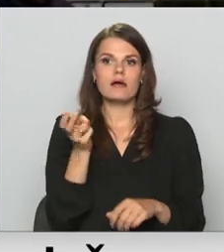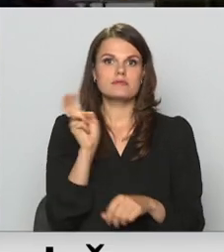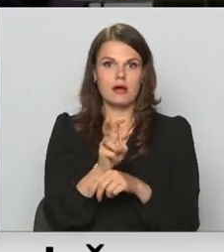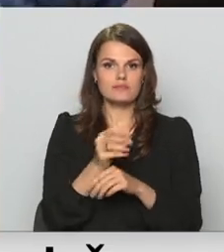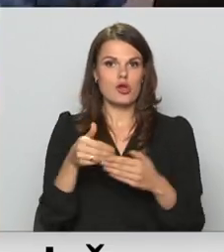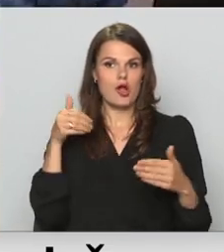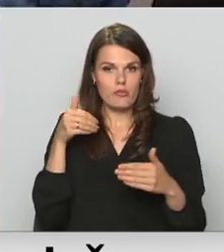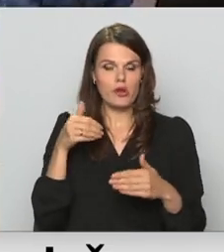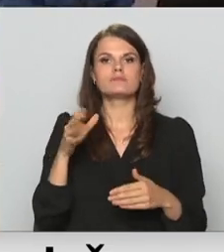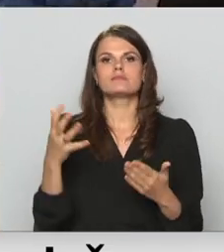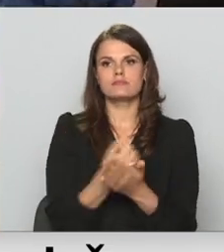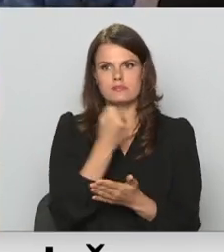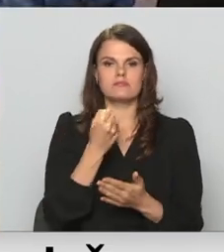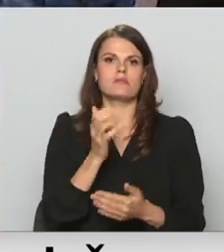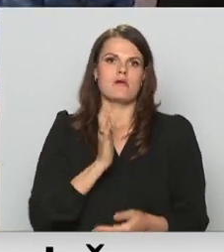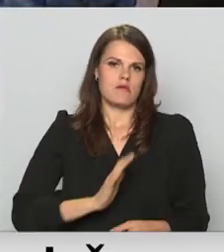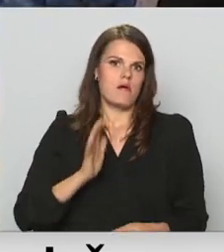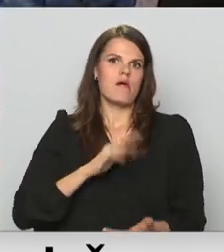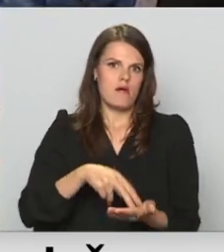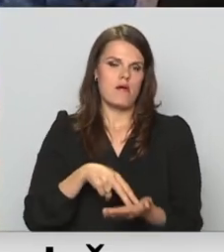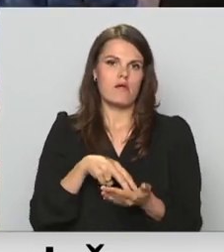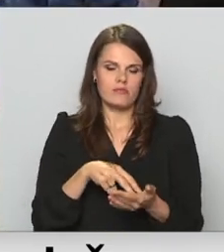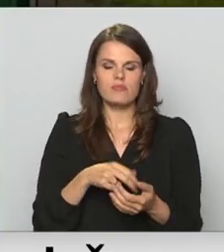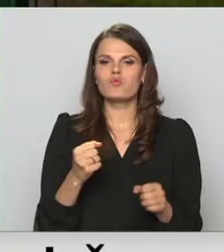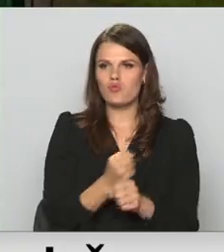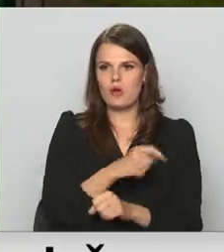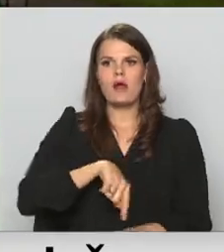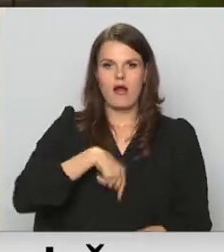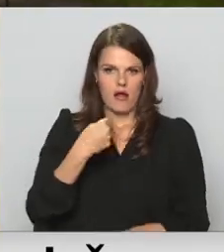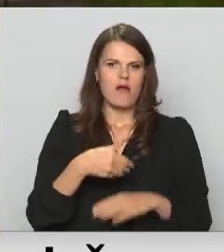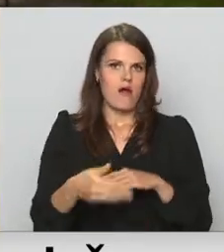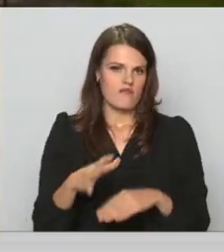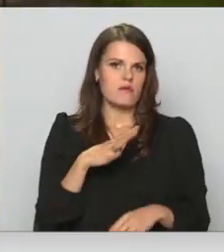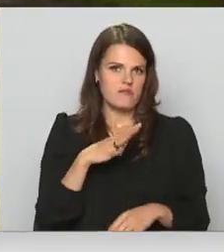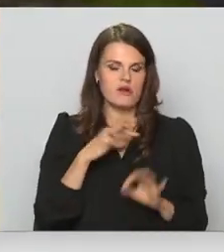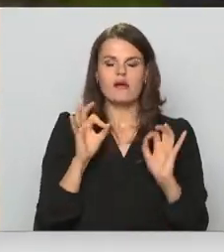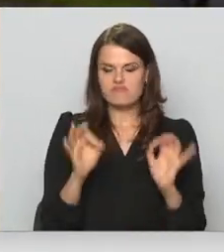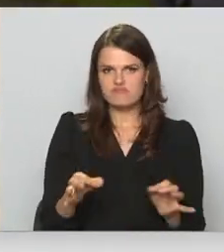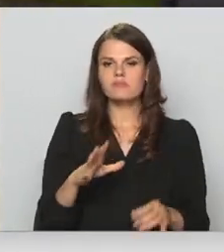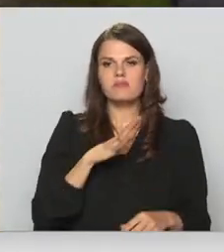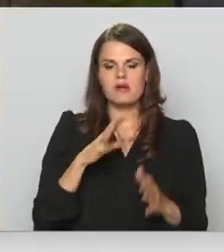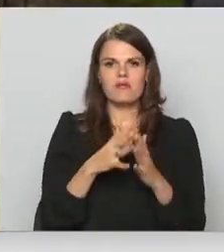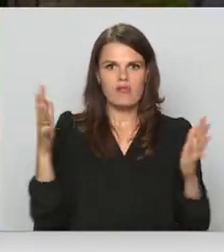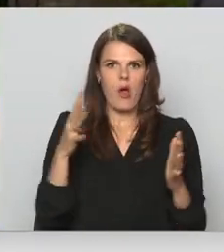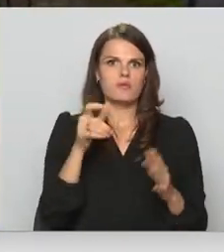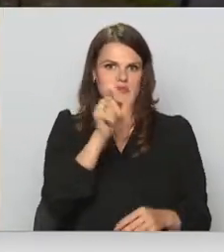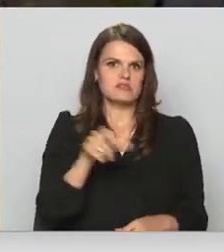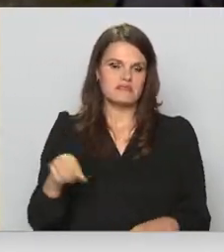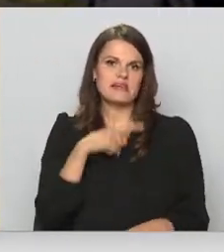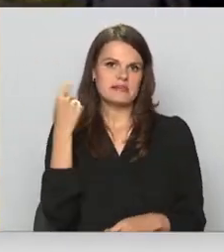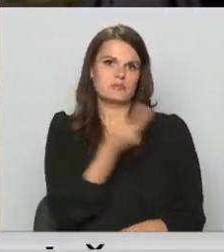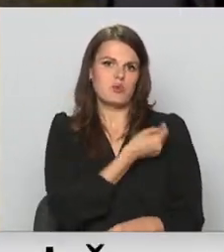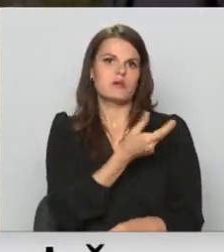ieradušies laicīgi, dabūja gaidīt. Jā, ilgi tomēr. Kavējās, ja? Jā, daudz gribētāja laikam ir